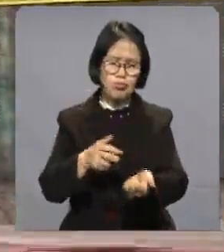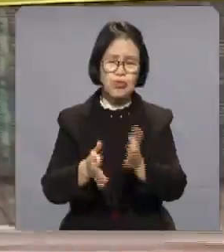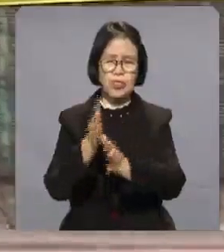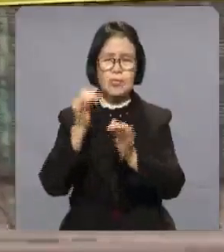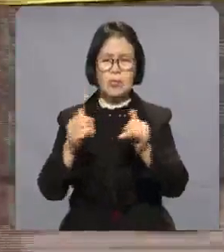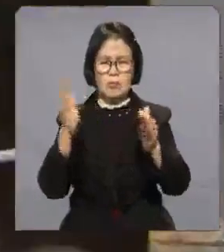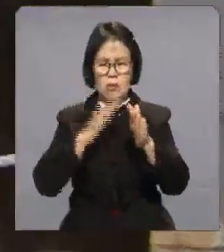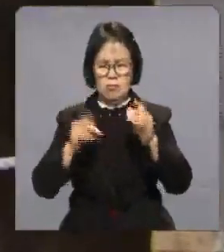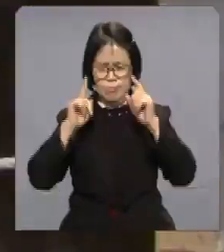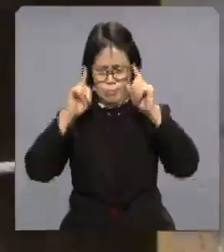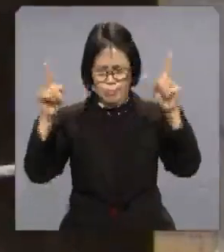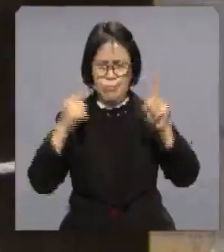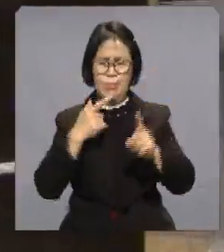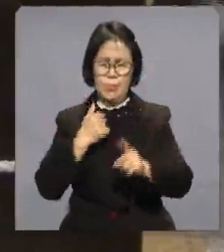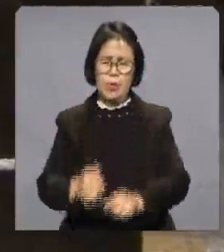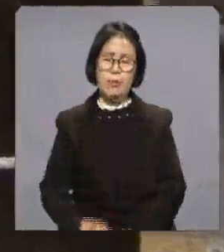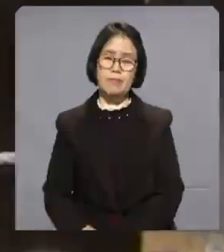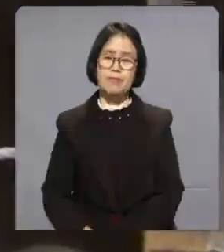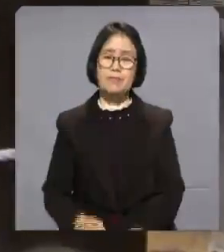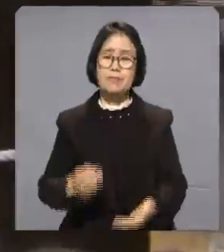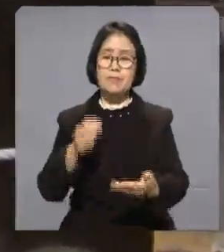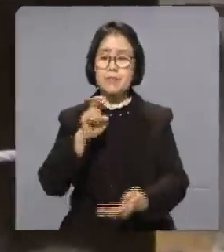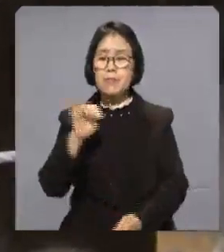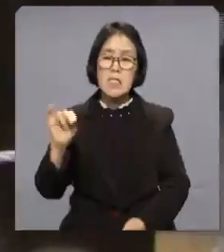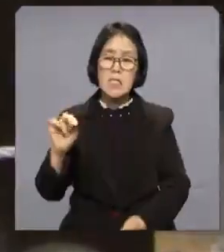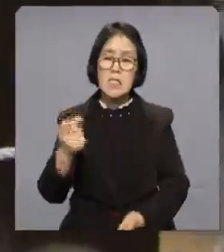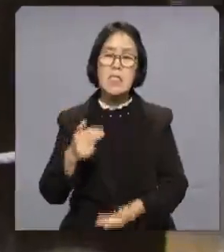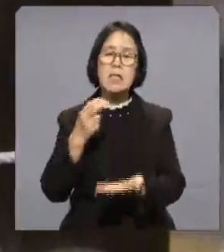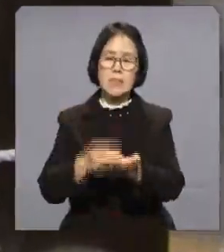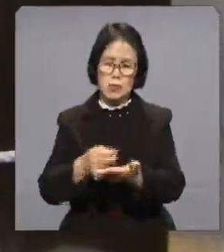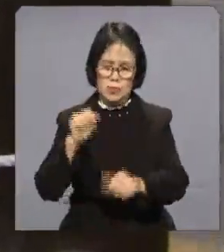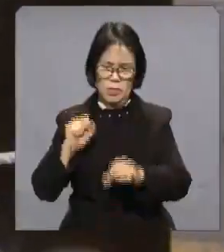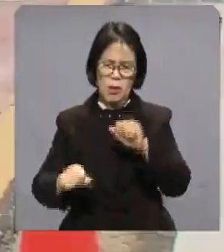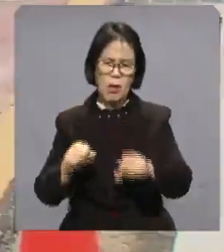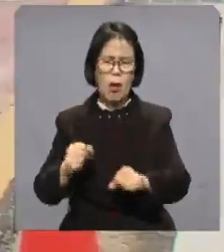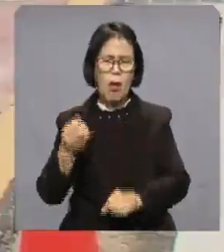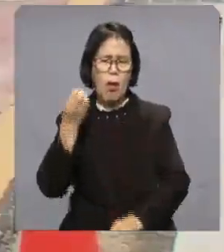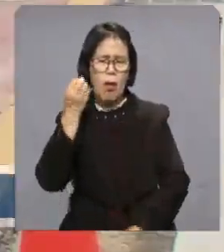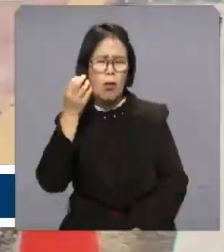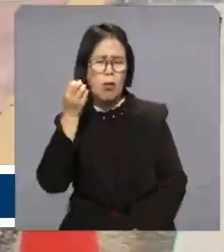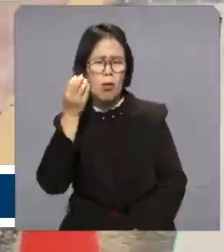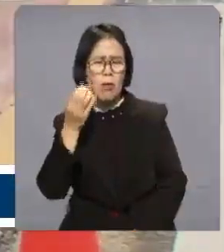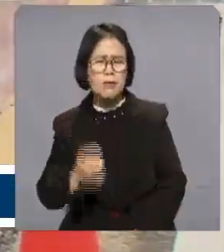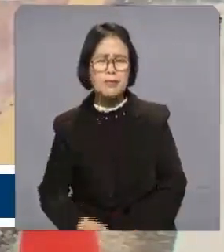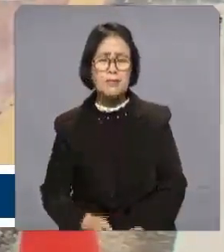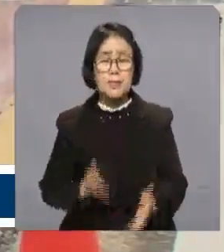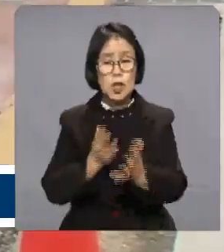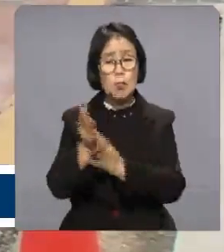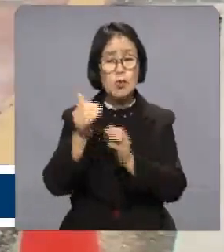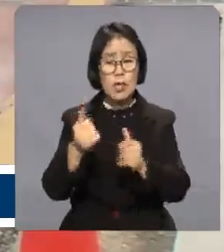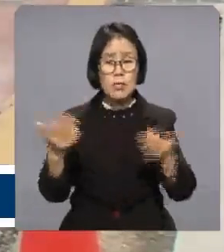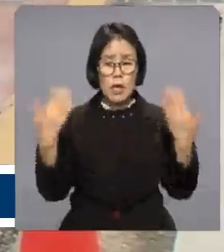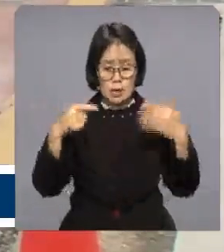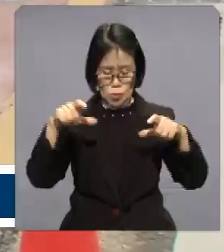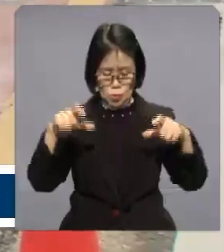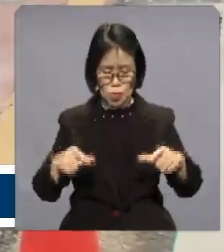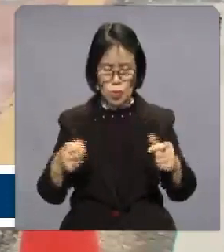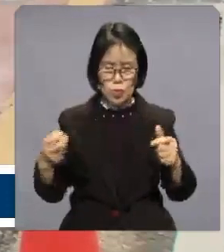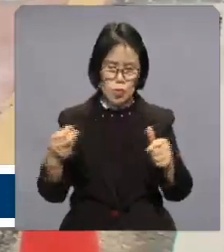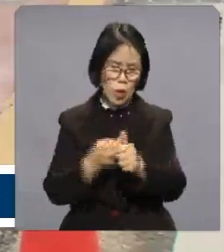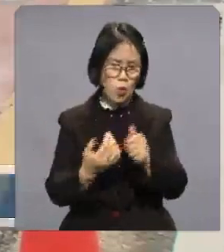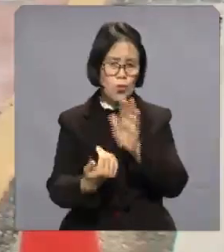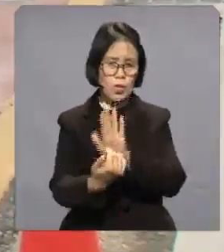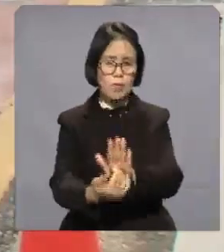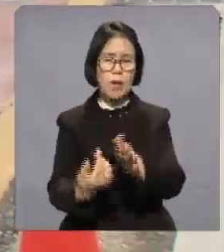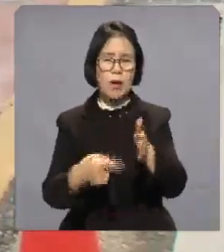공분을 샀습니다. 민식이법 시행을 무색하게 하고 있습니다. 전문가들은 스쿨존 사고를 예방하려면